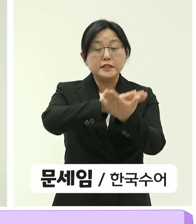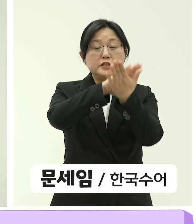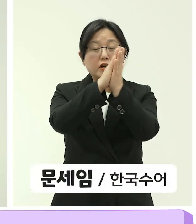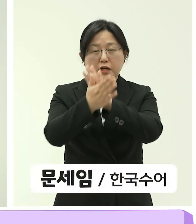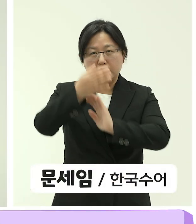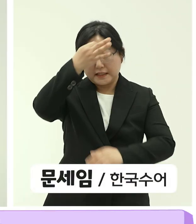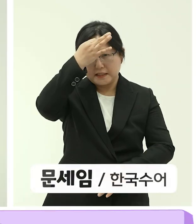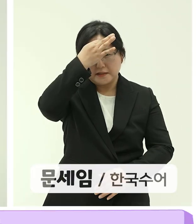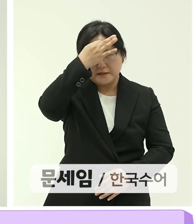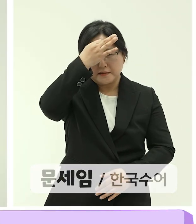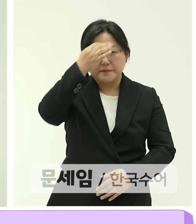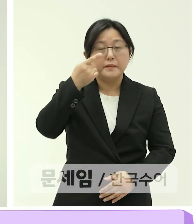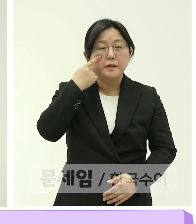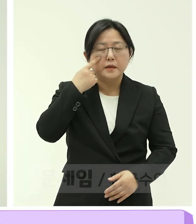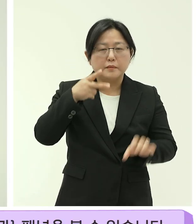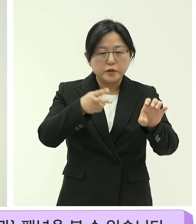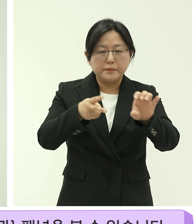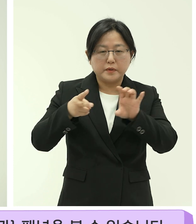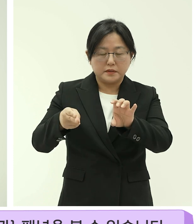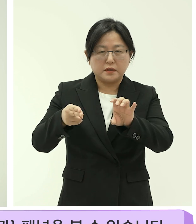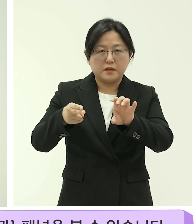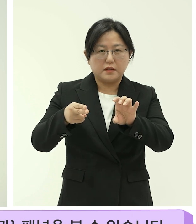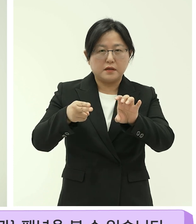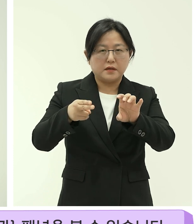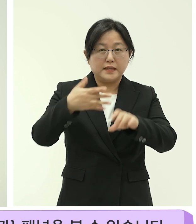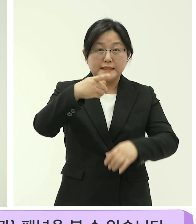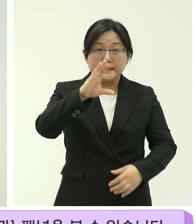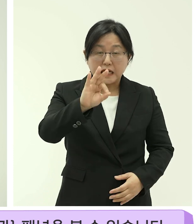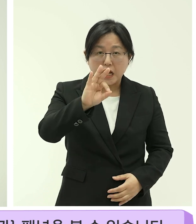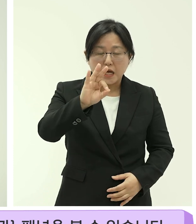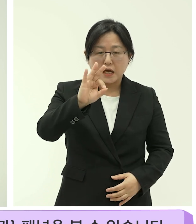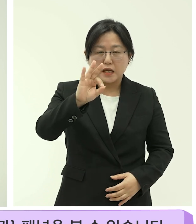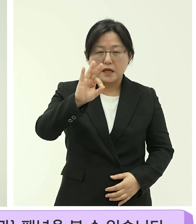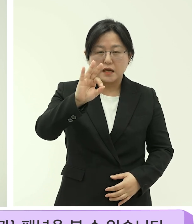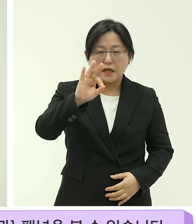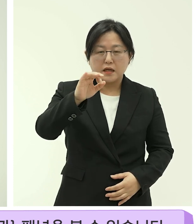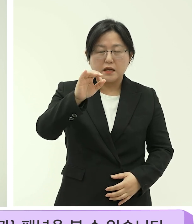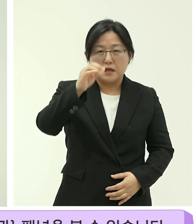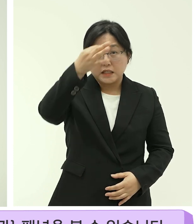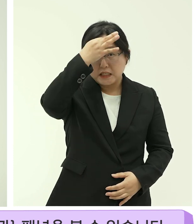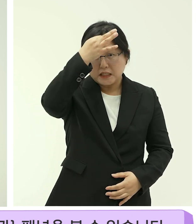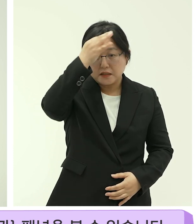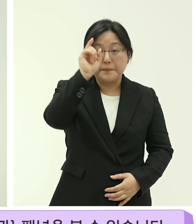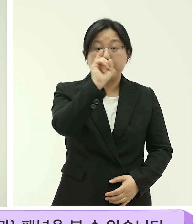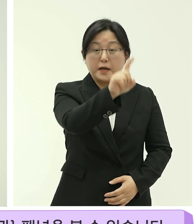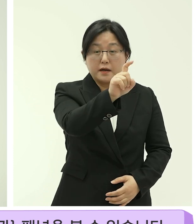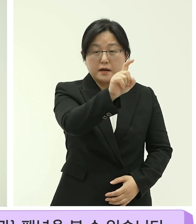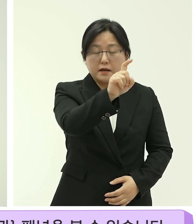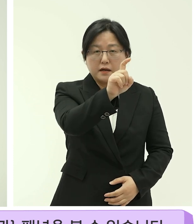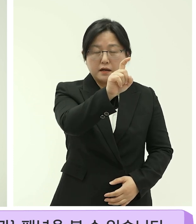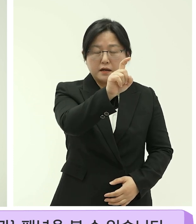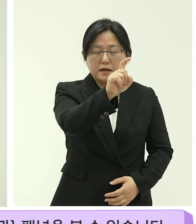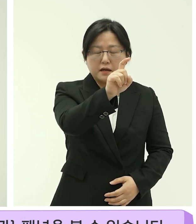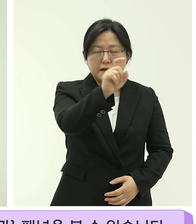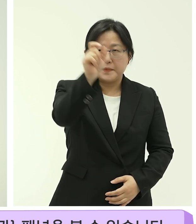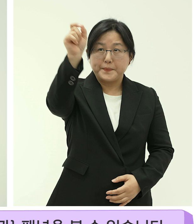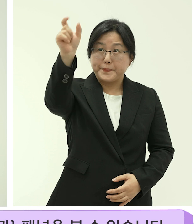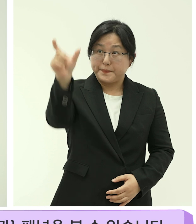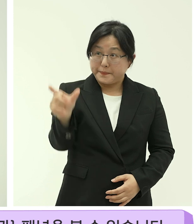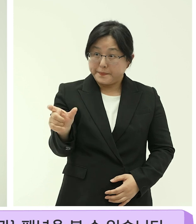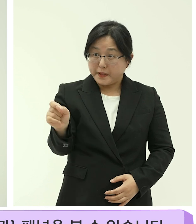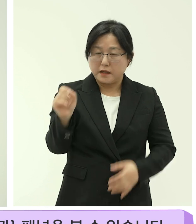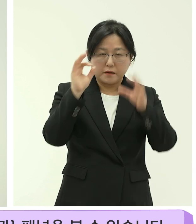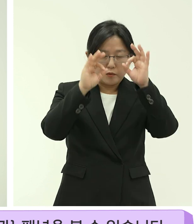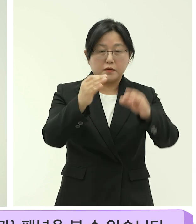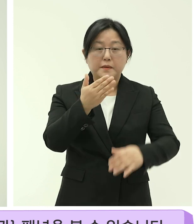먼저 화면 전환 효과입니다. 프리미어 프로에서 창에 효과 버튼을 클릭하면